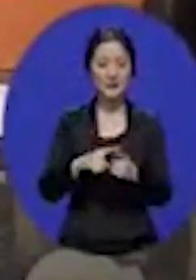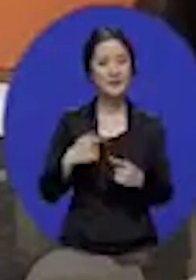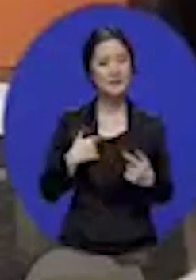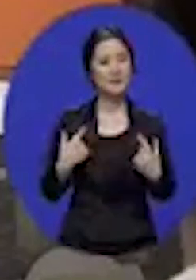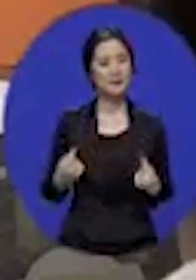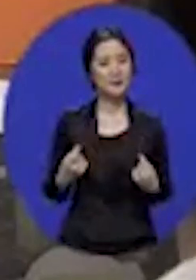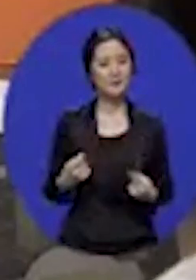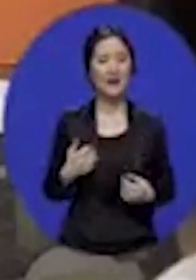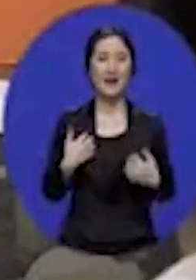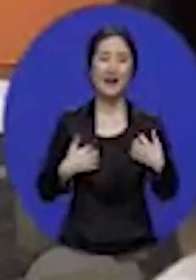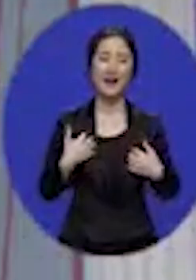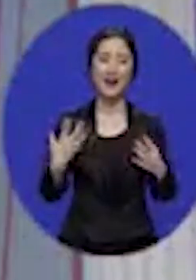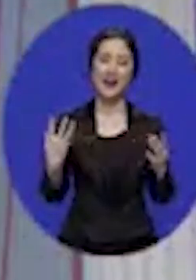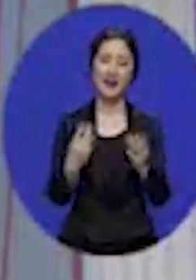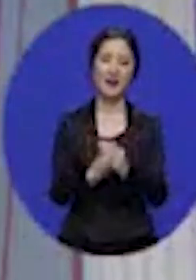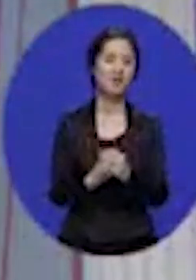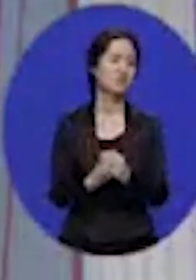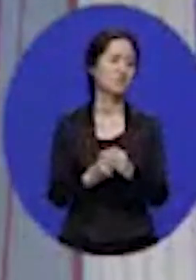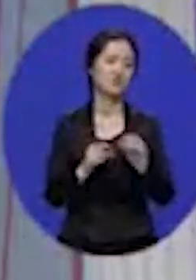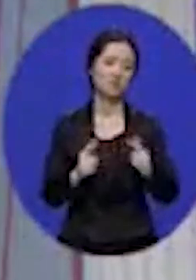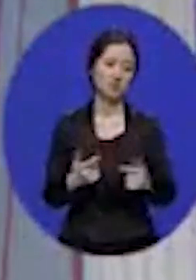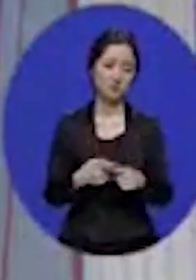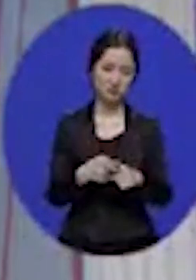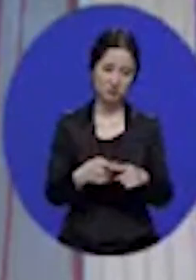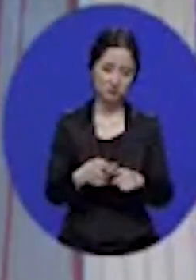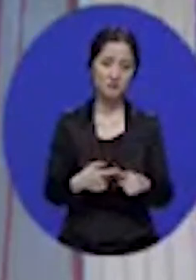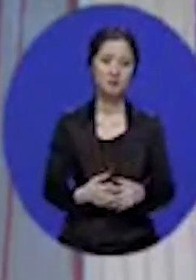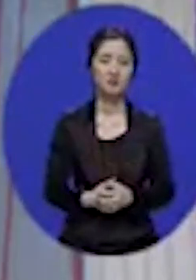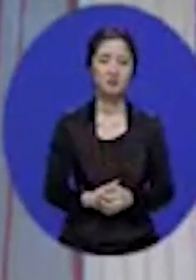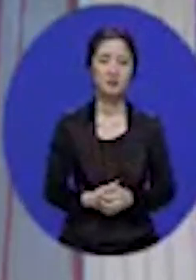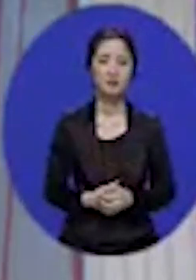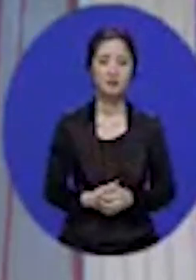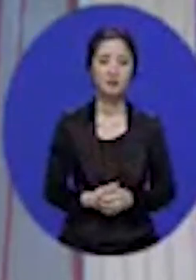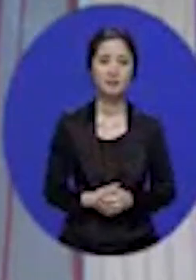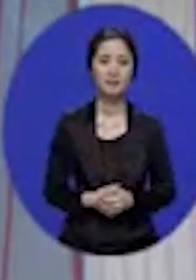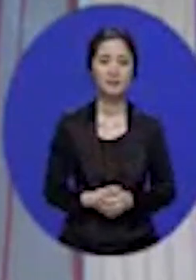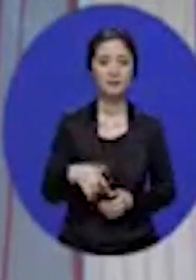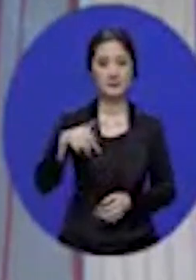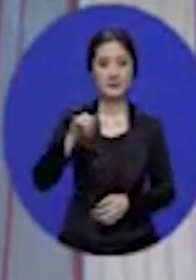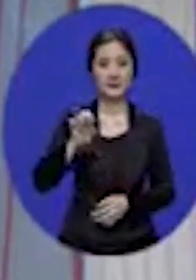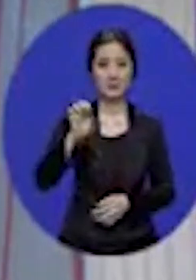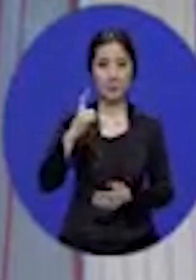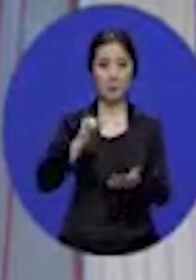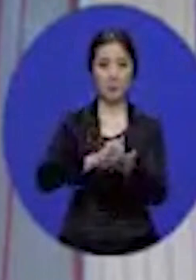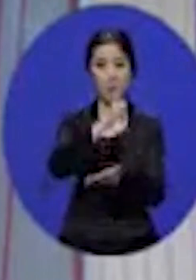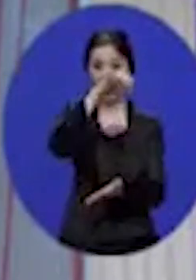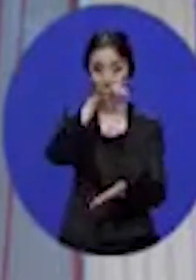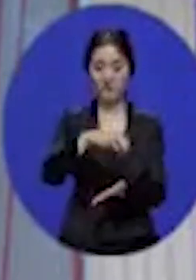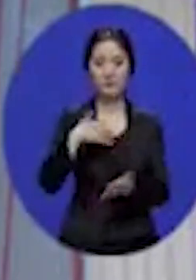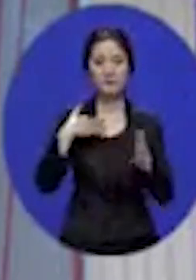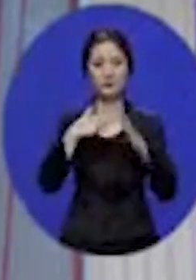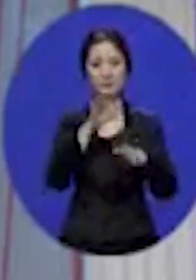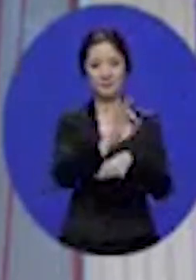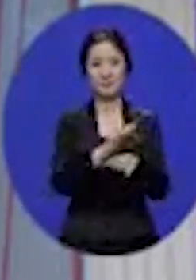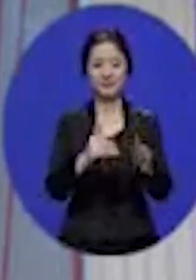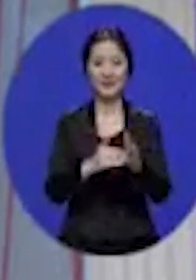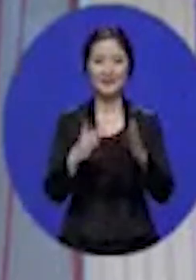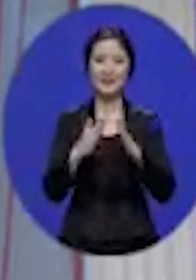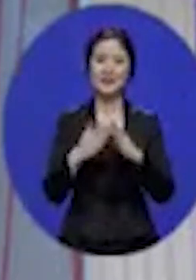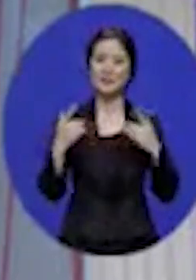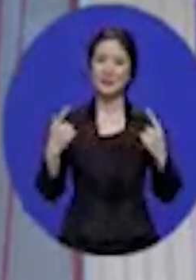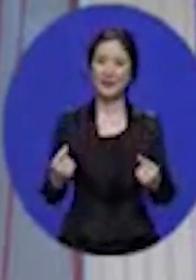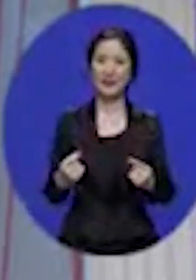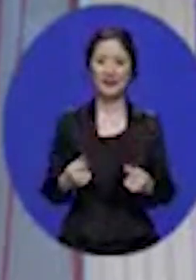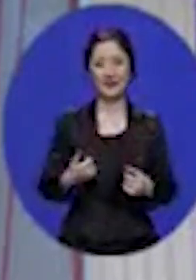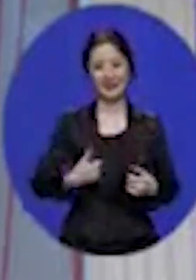행복하구나라는 충만감을 느끼지 못했던 거였습니다. 그리고 김포에 집을 사서 이제는 정말 내 집이 생겼다.